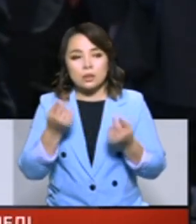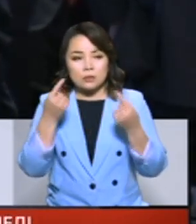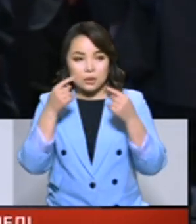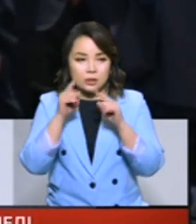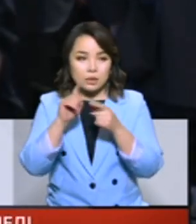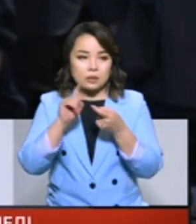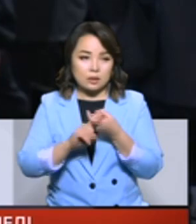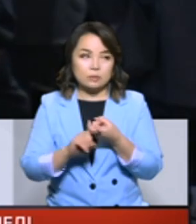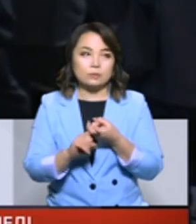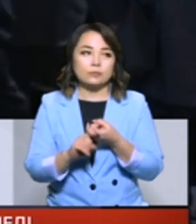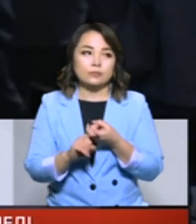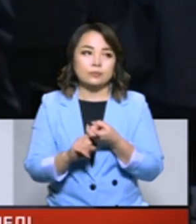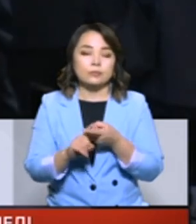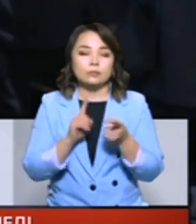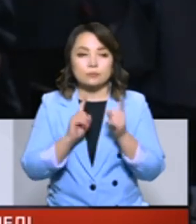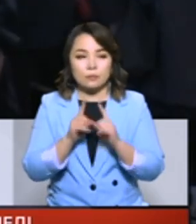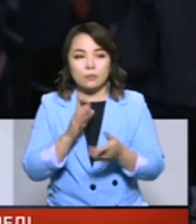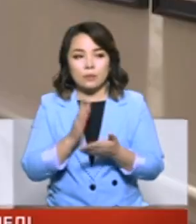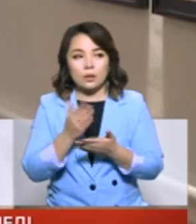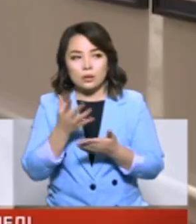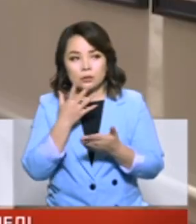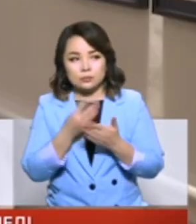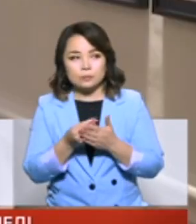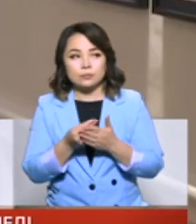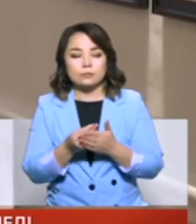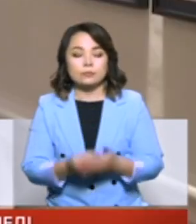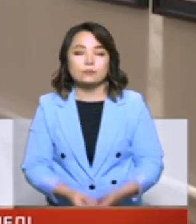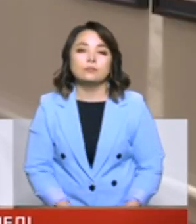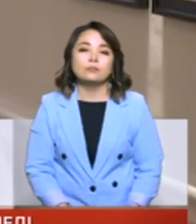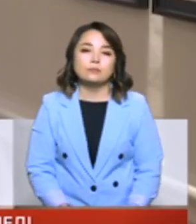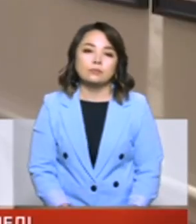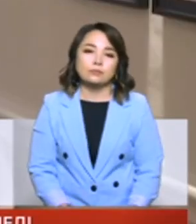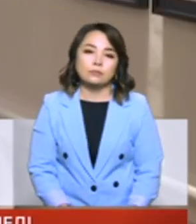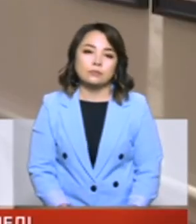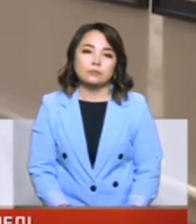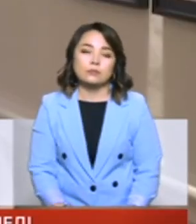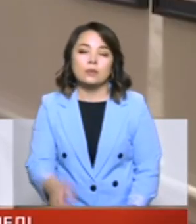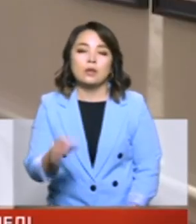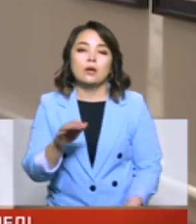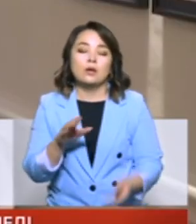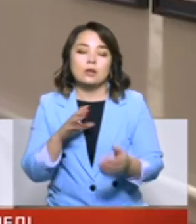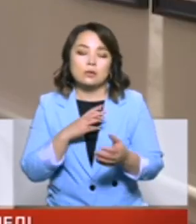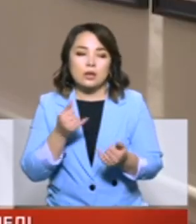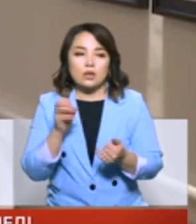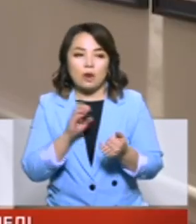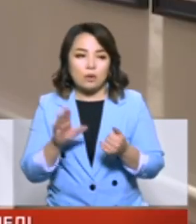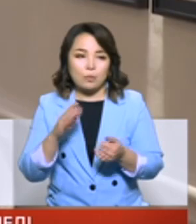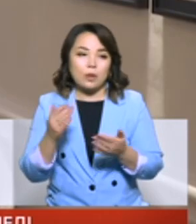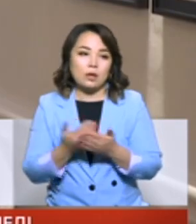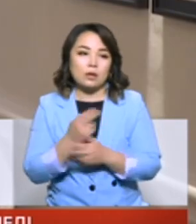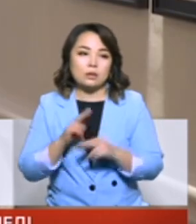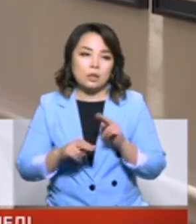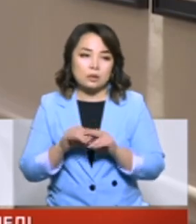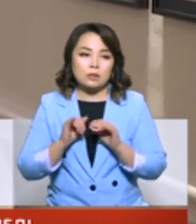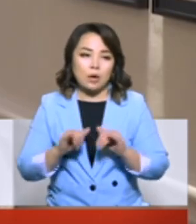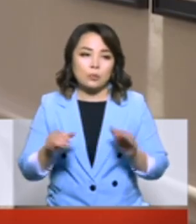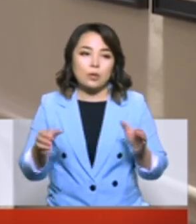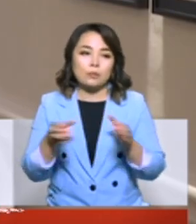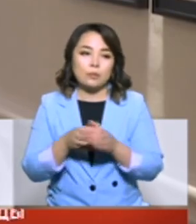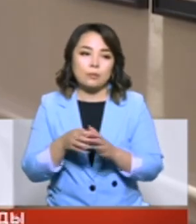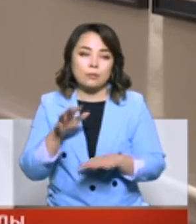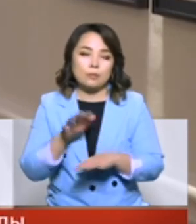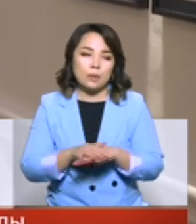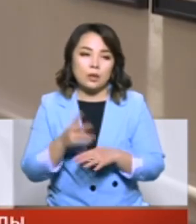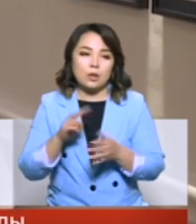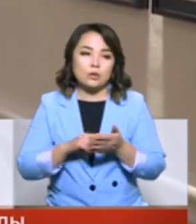жағынан талқылап отырмыз бәрін. Таукен Самұрық пен Еуропа қайта құру және даму банкі екі жобаны